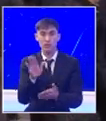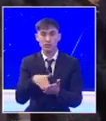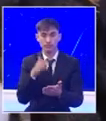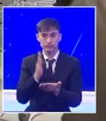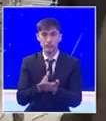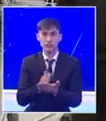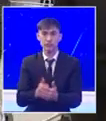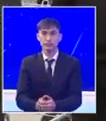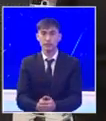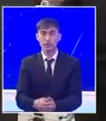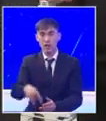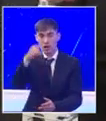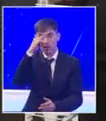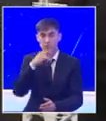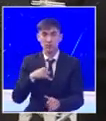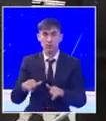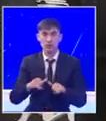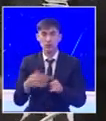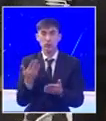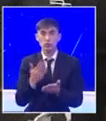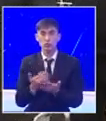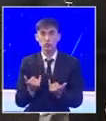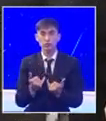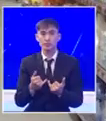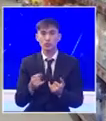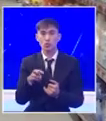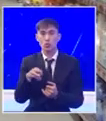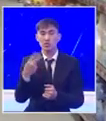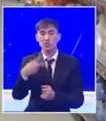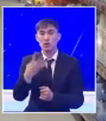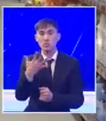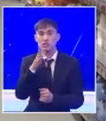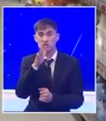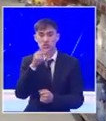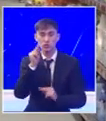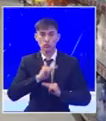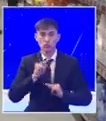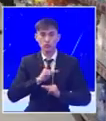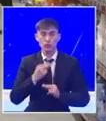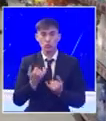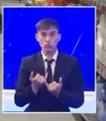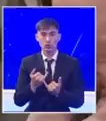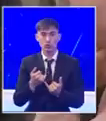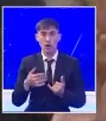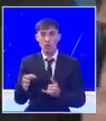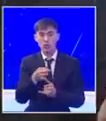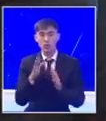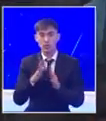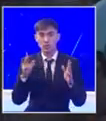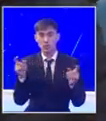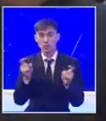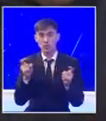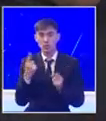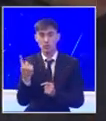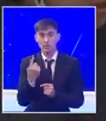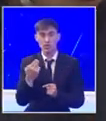жерде болады. Қазақстан нарығында Тоймар супермаркеттер желісі 25 жыл бойы жұмыс істеп келеді. Бүгінде ол аймақтағы ең ірі сауда